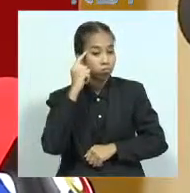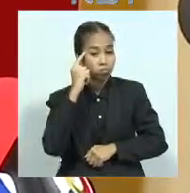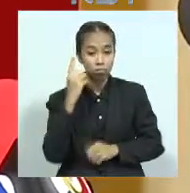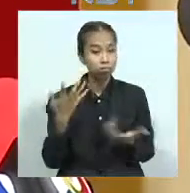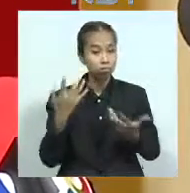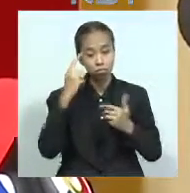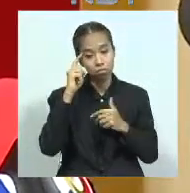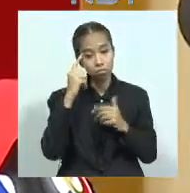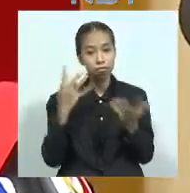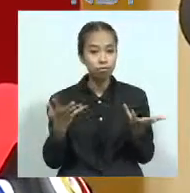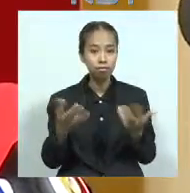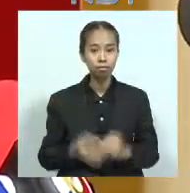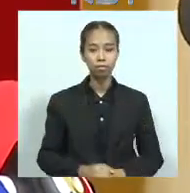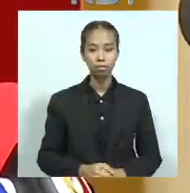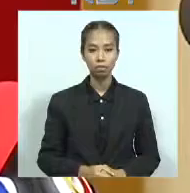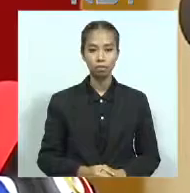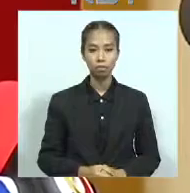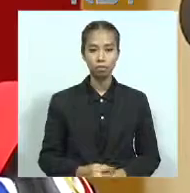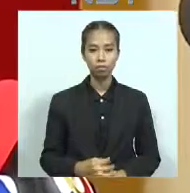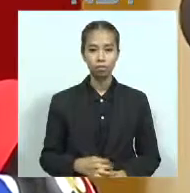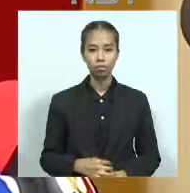ไม่รู